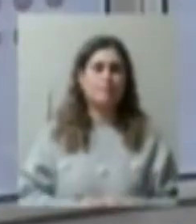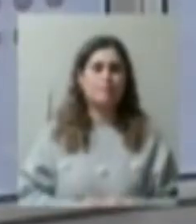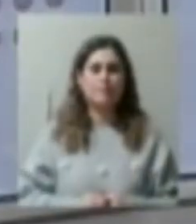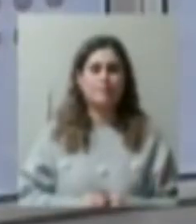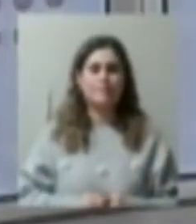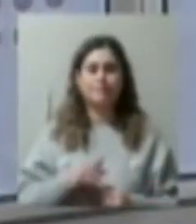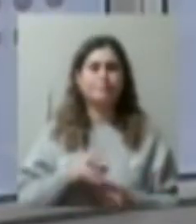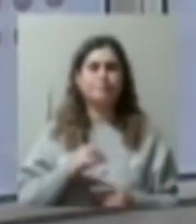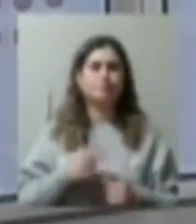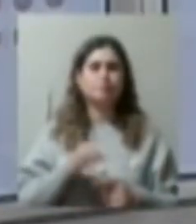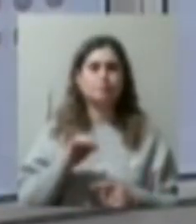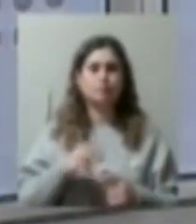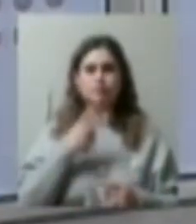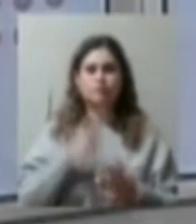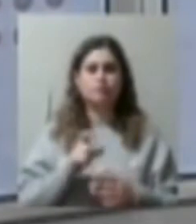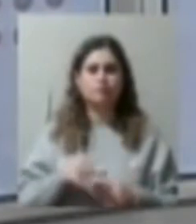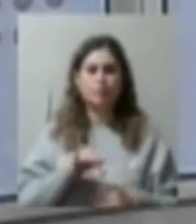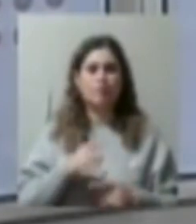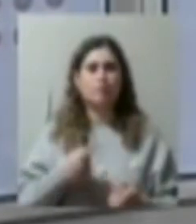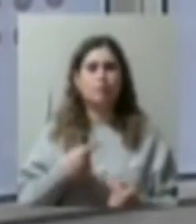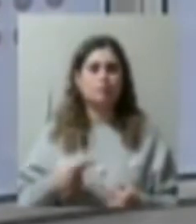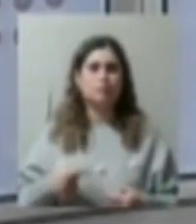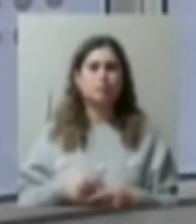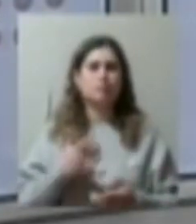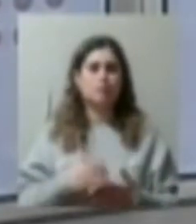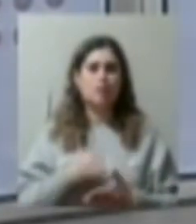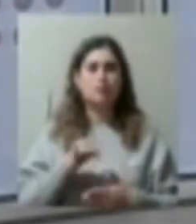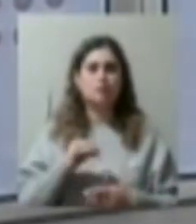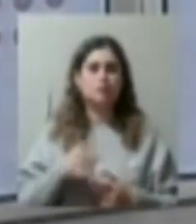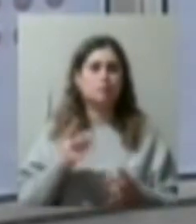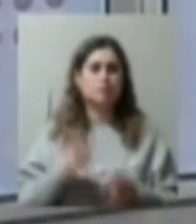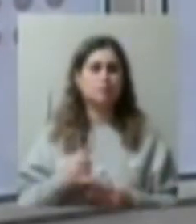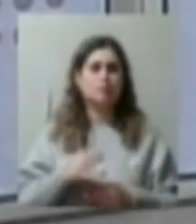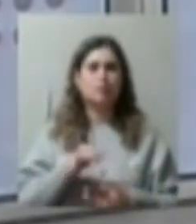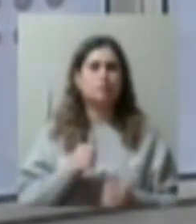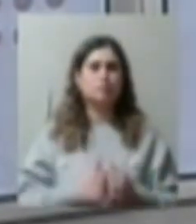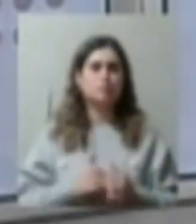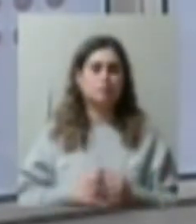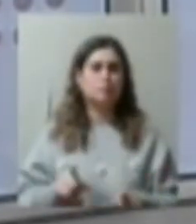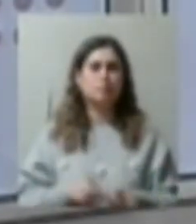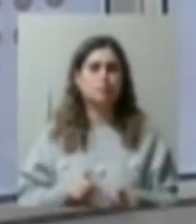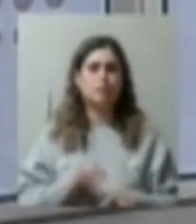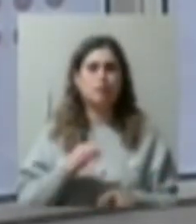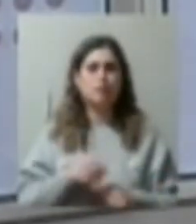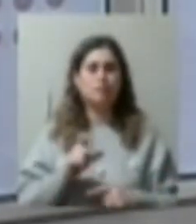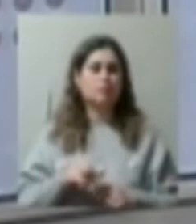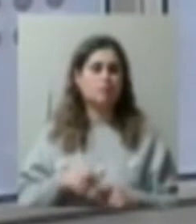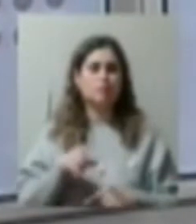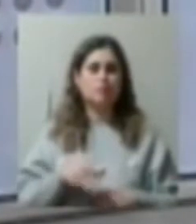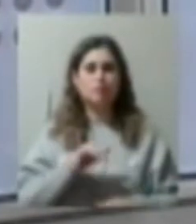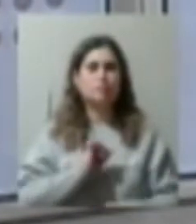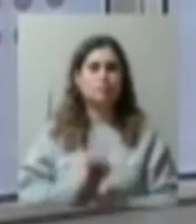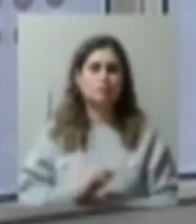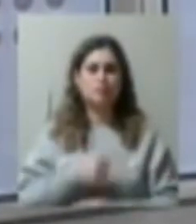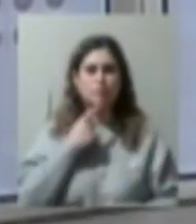власне, в сюжеті бачили, що люди реагують по-різному, так? Є і агресивні випади. От як найчастіше все ж таки реагують люди на те, коли їх зупиняють, говорять